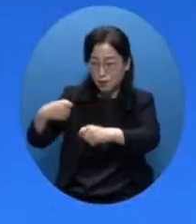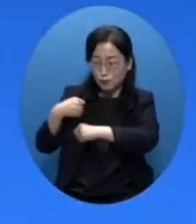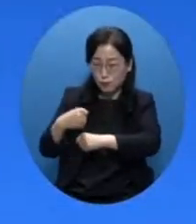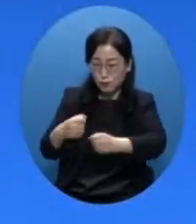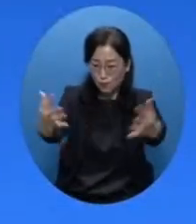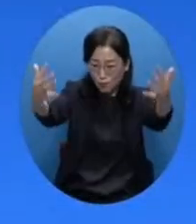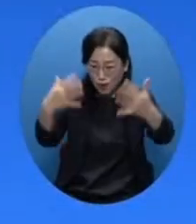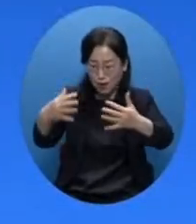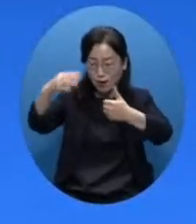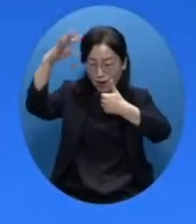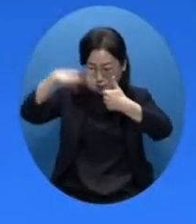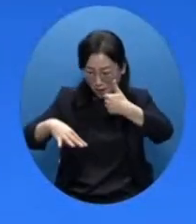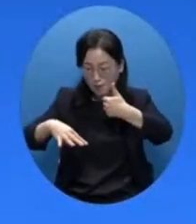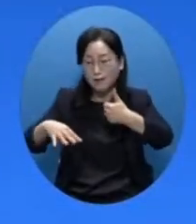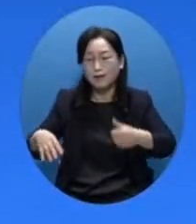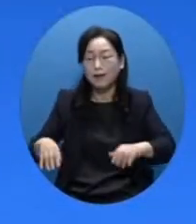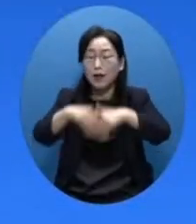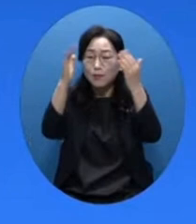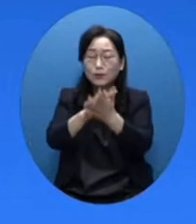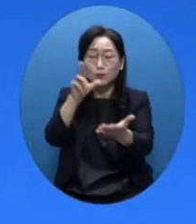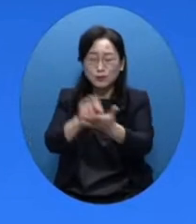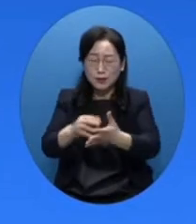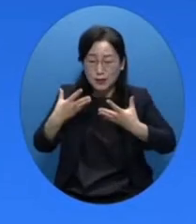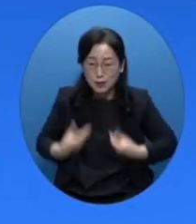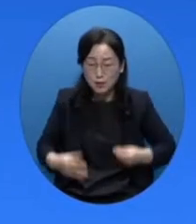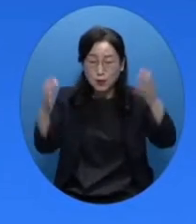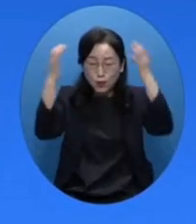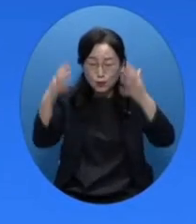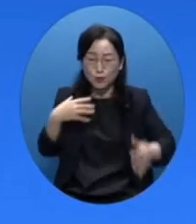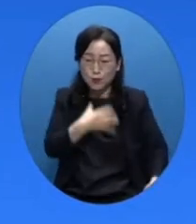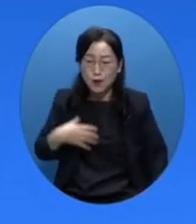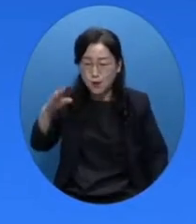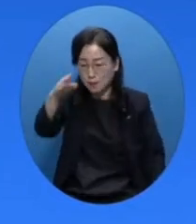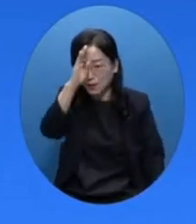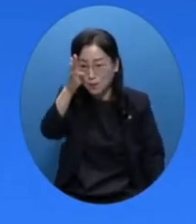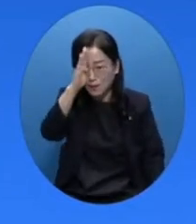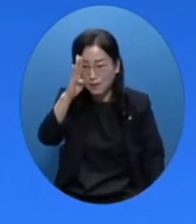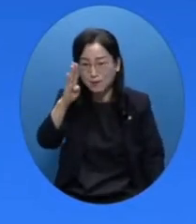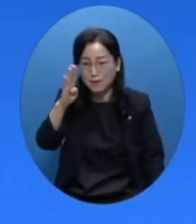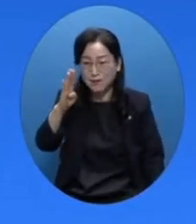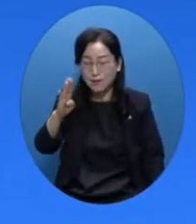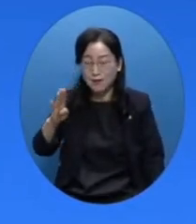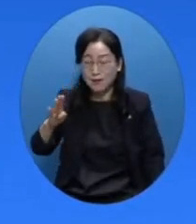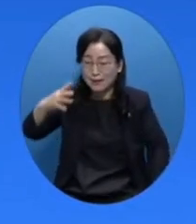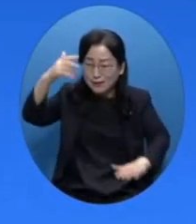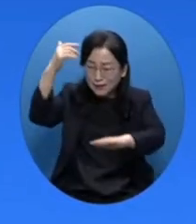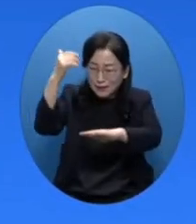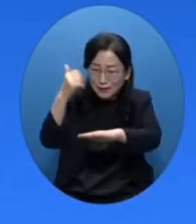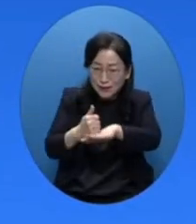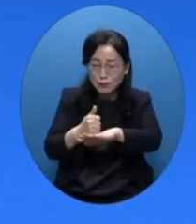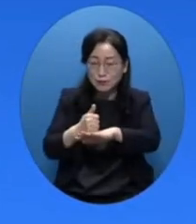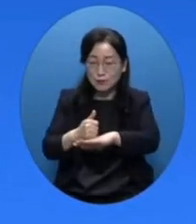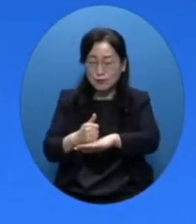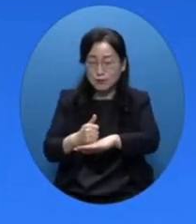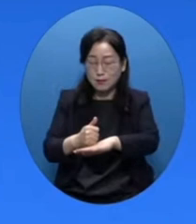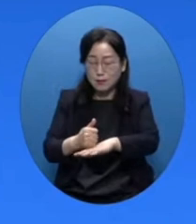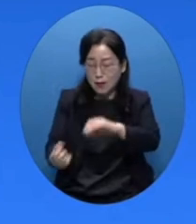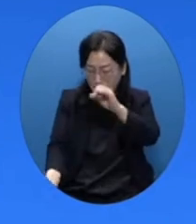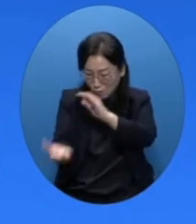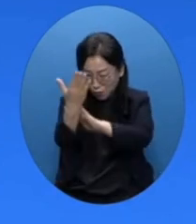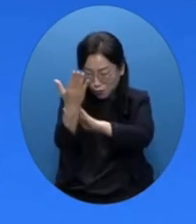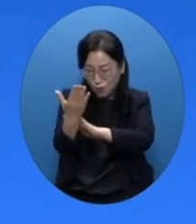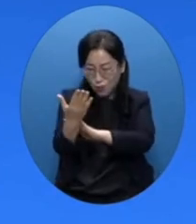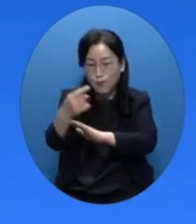것입니다 모든 문제도 절망도 고통도 괴로움 더 질병도 궁극적으로 내 발 앞에 무릎을 꿇게 될